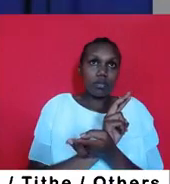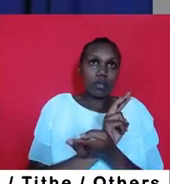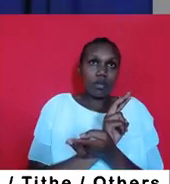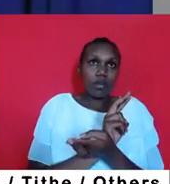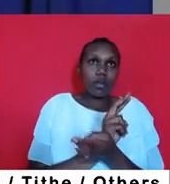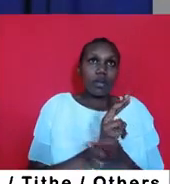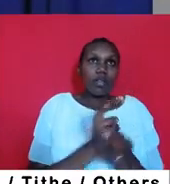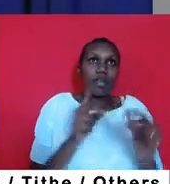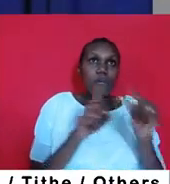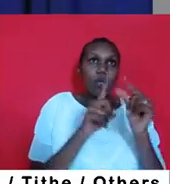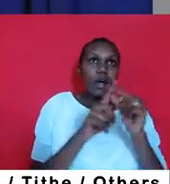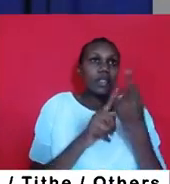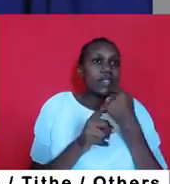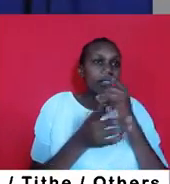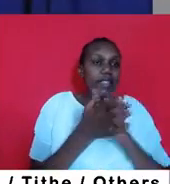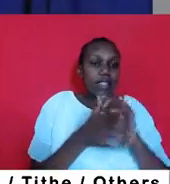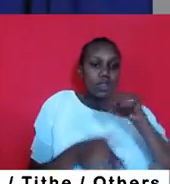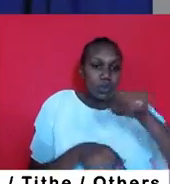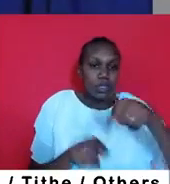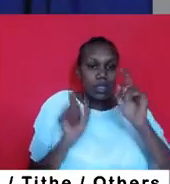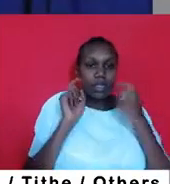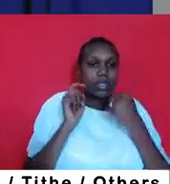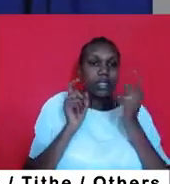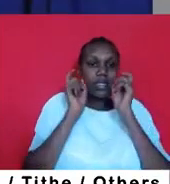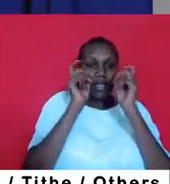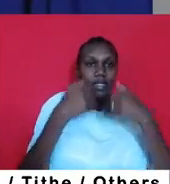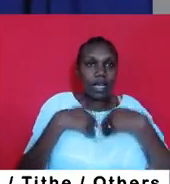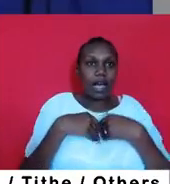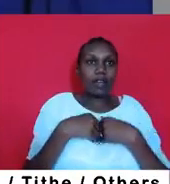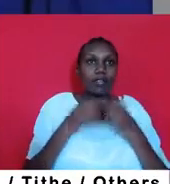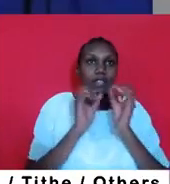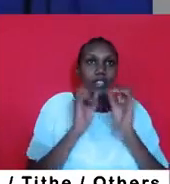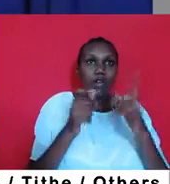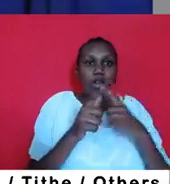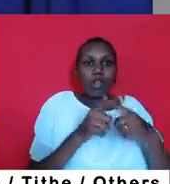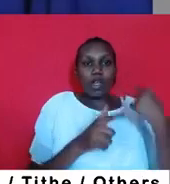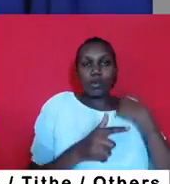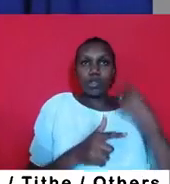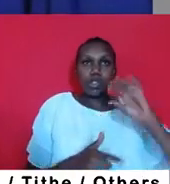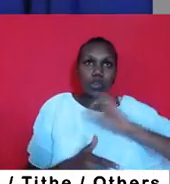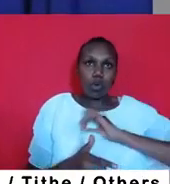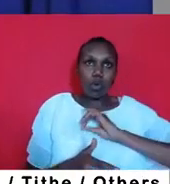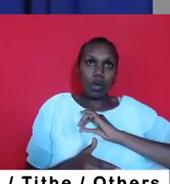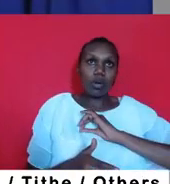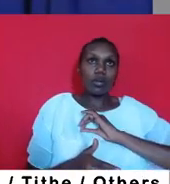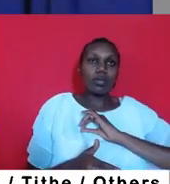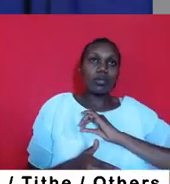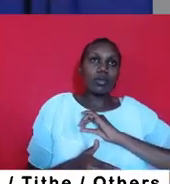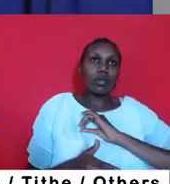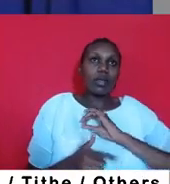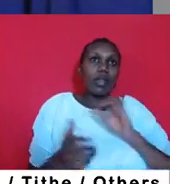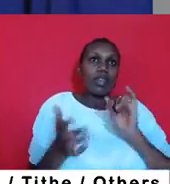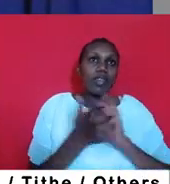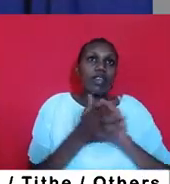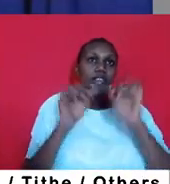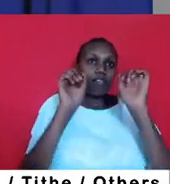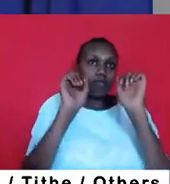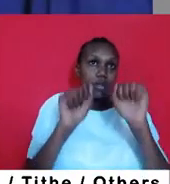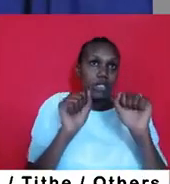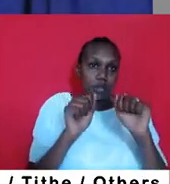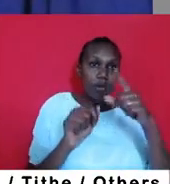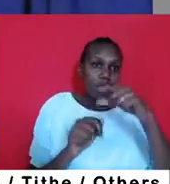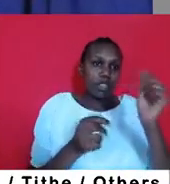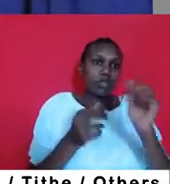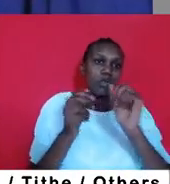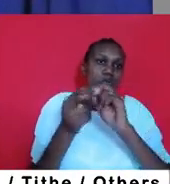Maandiko yasema tukisema hatuna dhambi, twajidanganya sisi wenyewe. Na ndio tuweze kupelekana